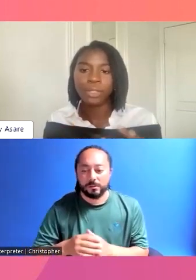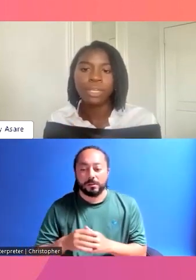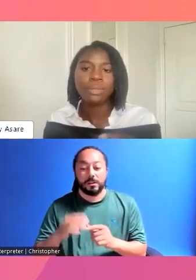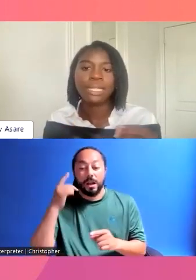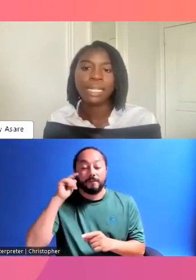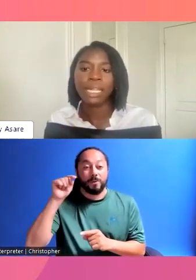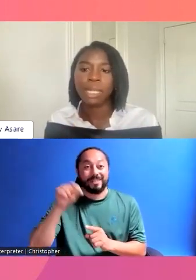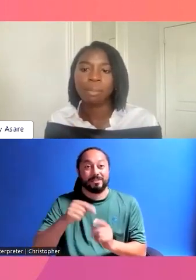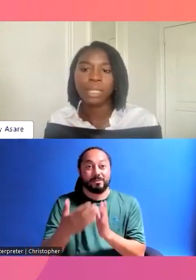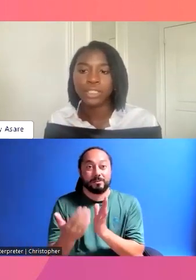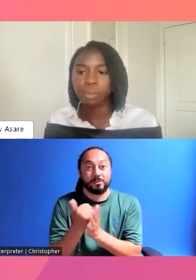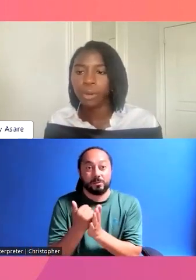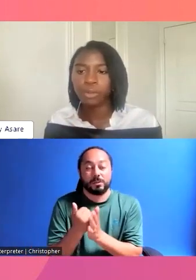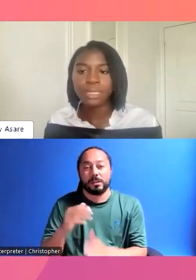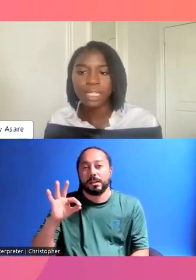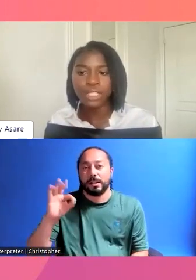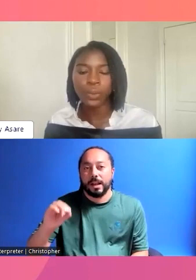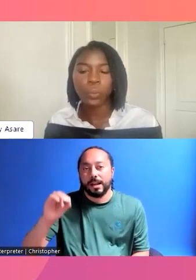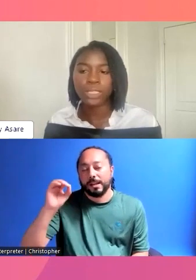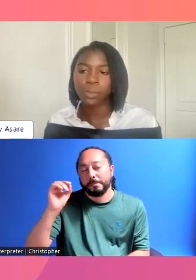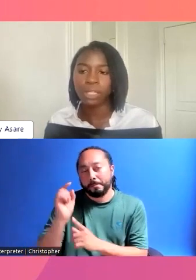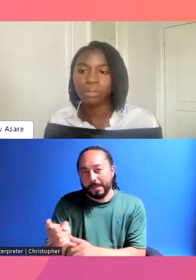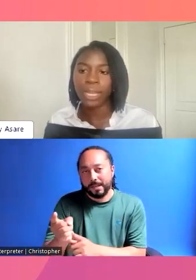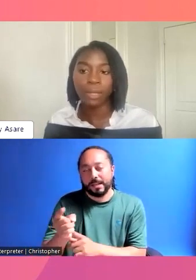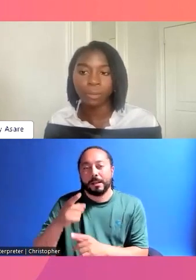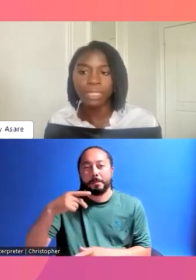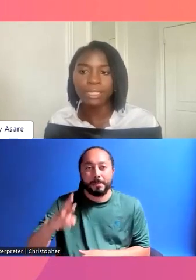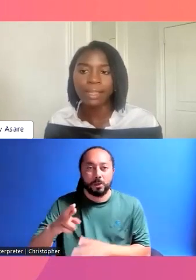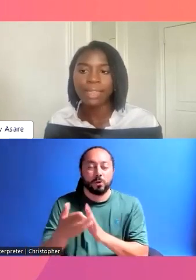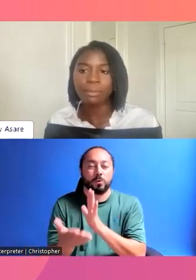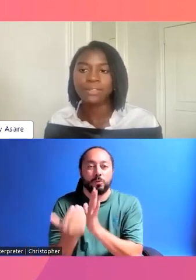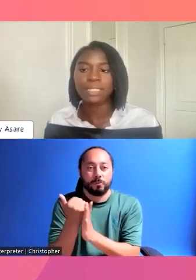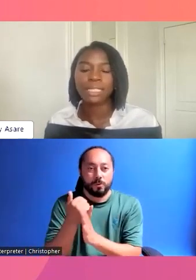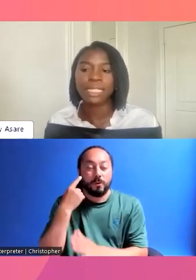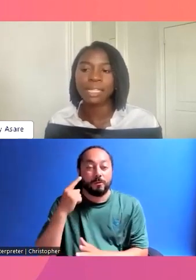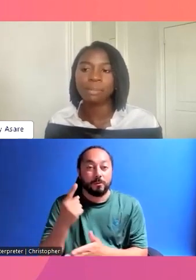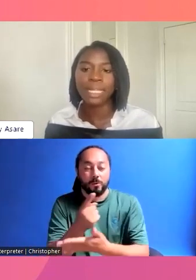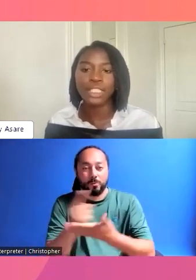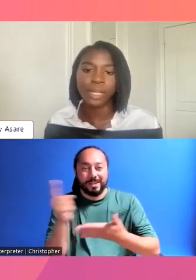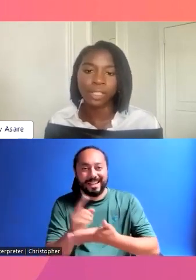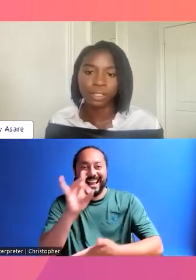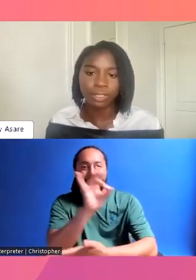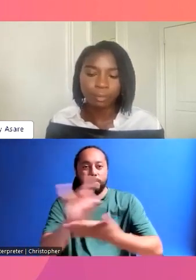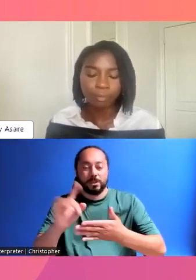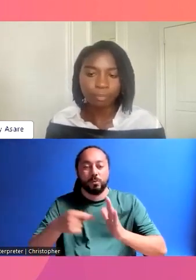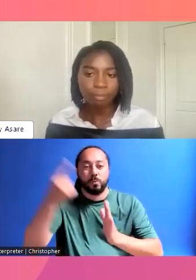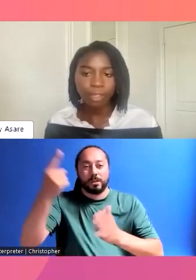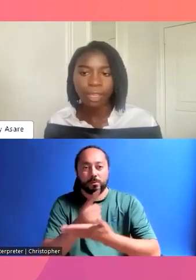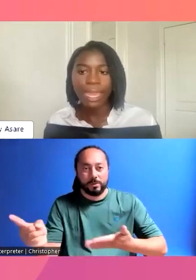pour cette analyse, il s'agissait de séances de soutien par les pairs de 90 minutes, une fois par